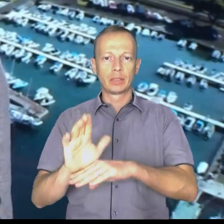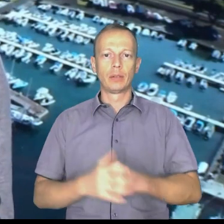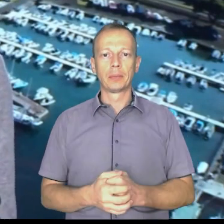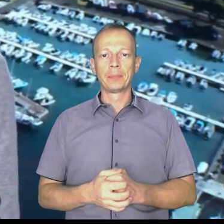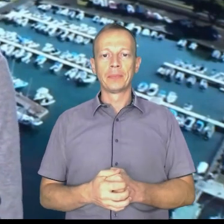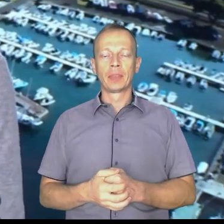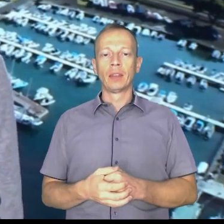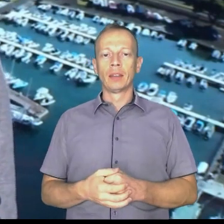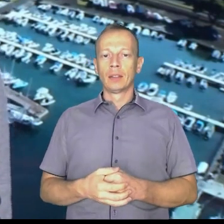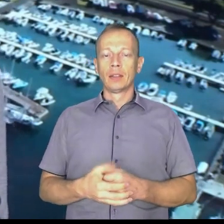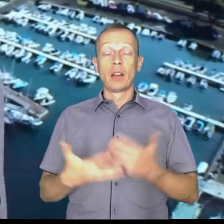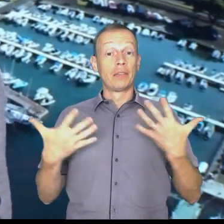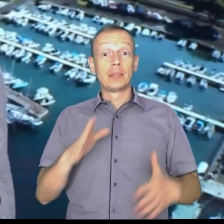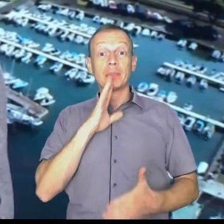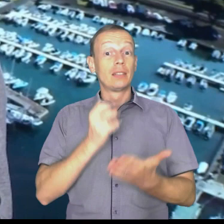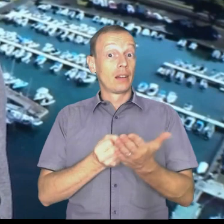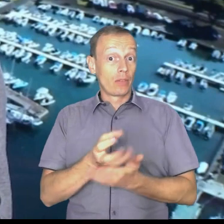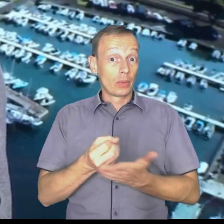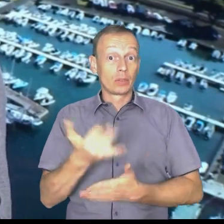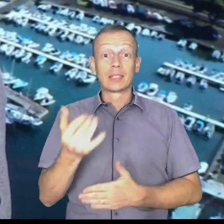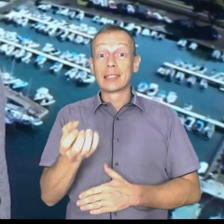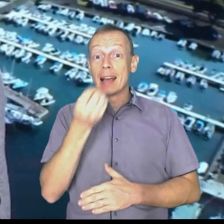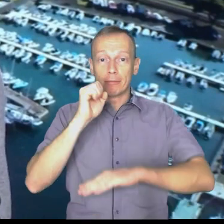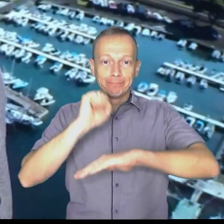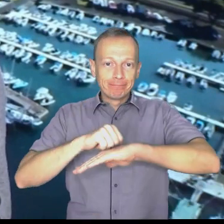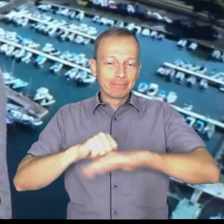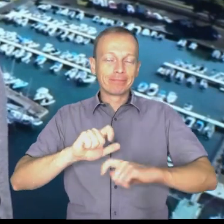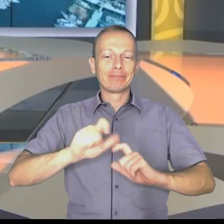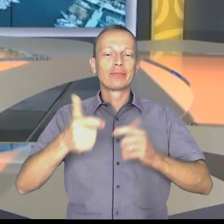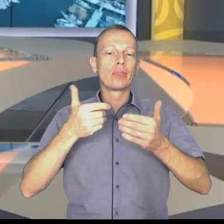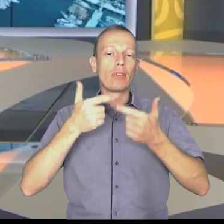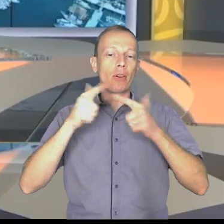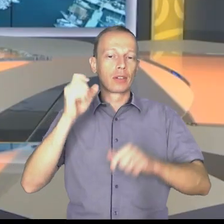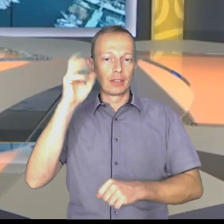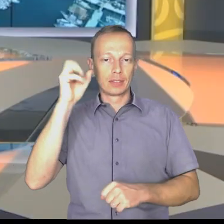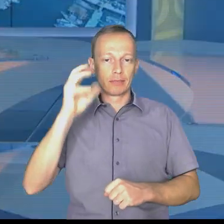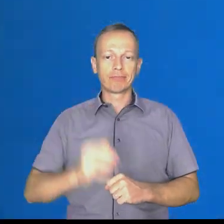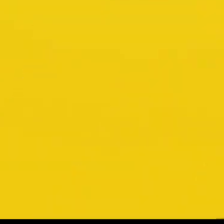c'est la fin donc de ce flash. Si vous êtes à table, bon appétit. À tout de suite pour votre journal en Haute-Tahiti.